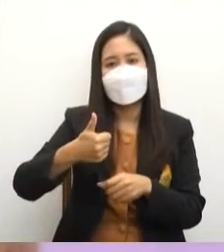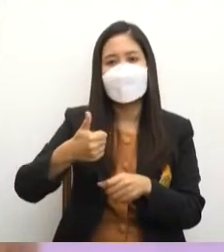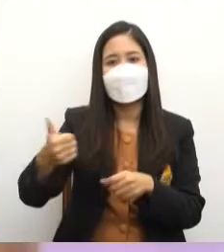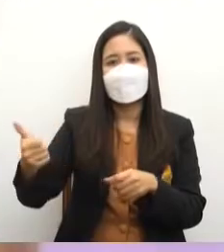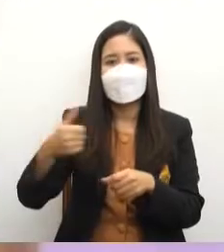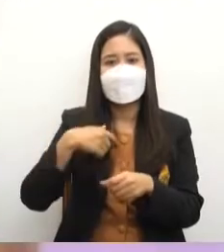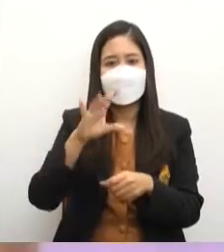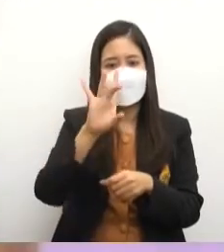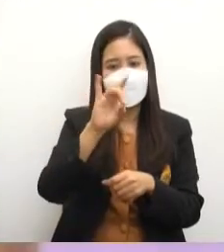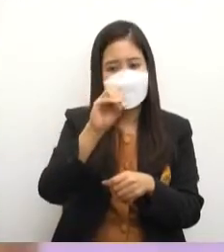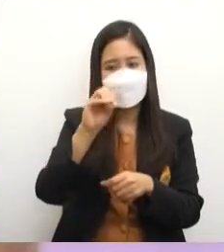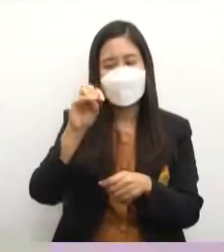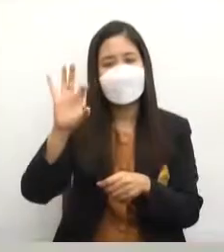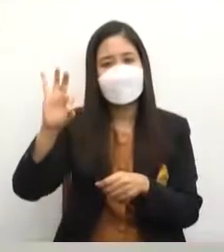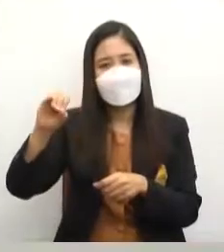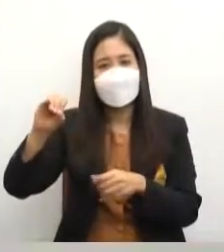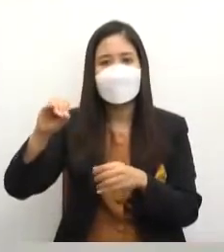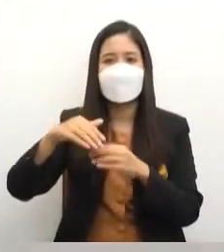อยละ 89.95% นะคะ